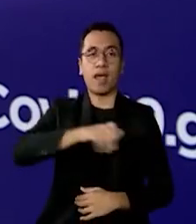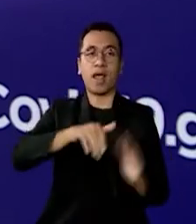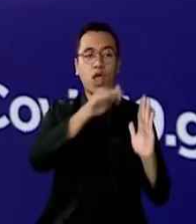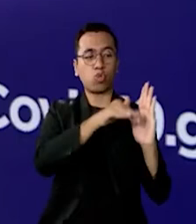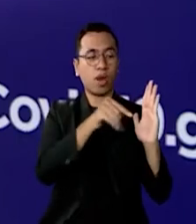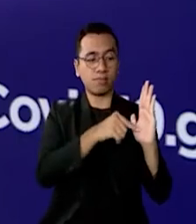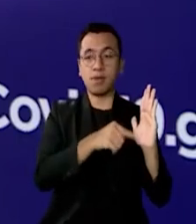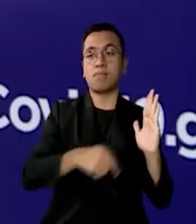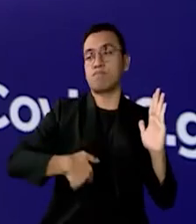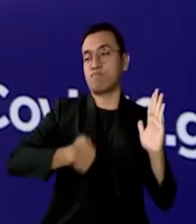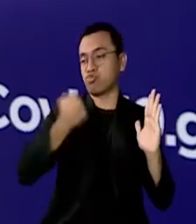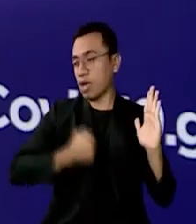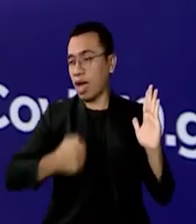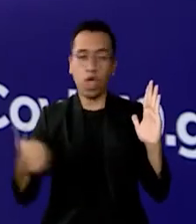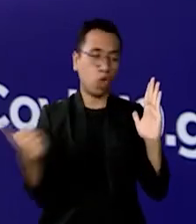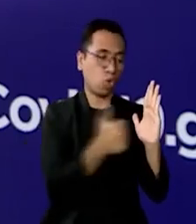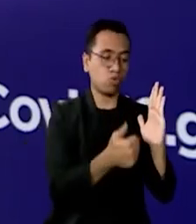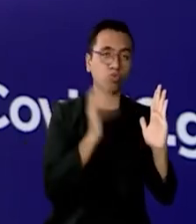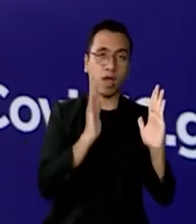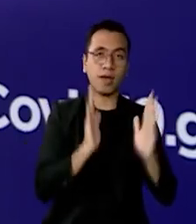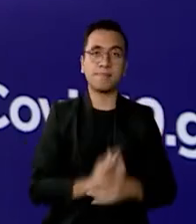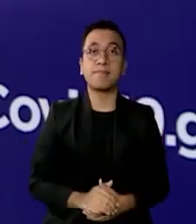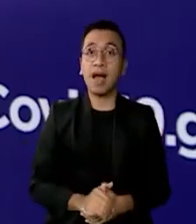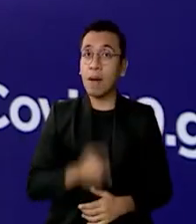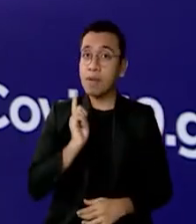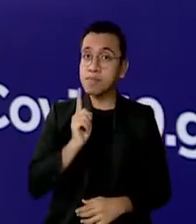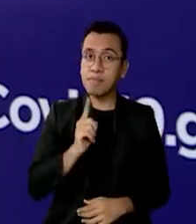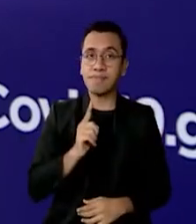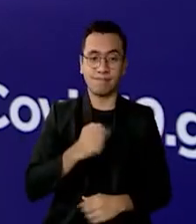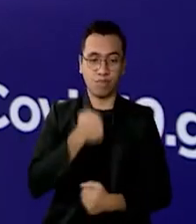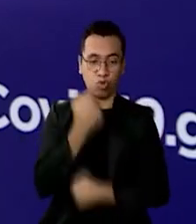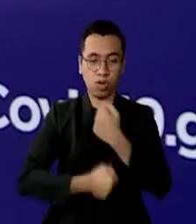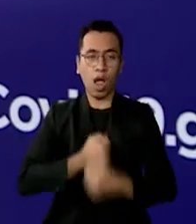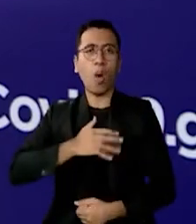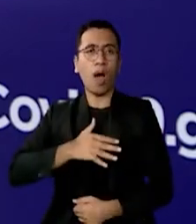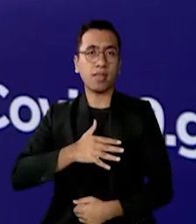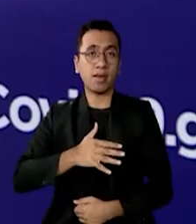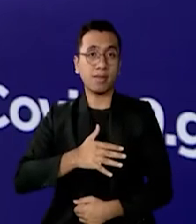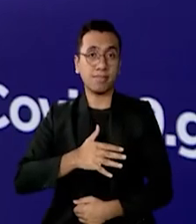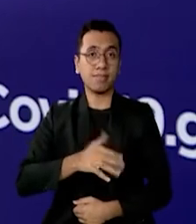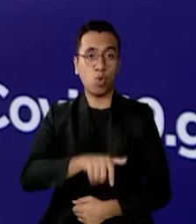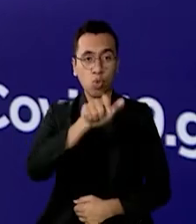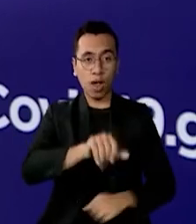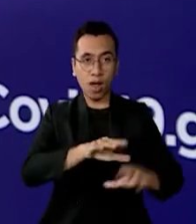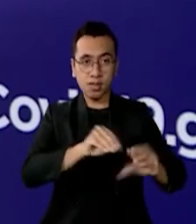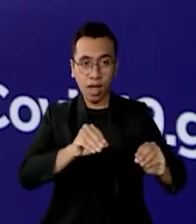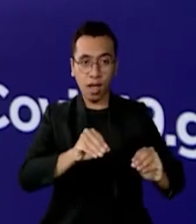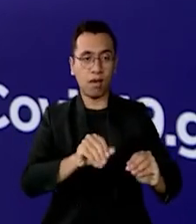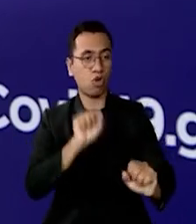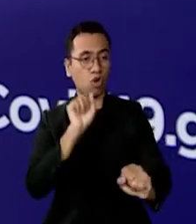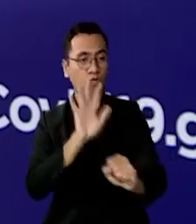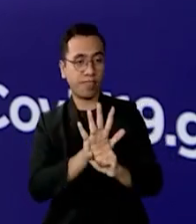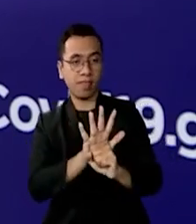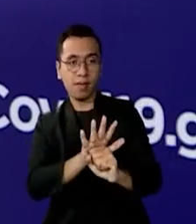karena mereka juga banyak kekhawatiran justru ketika mereka ada yang terkena positif produksi mereka berhenti